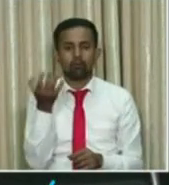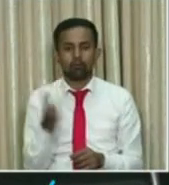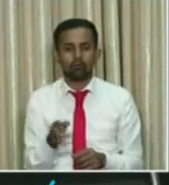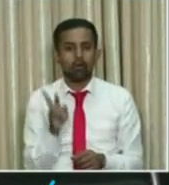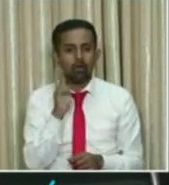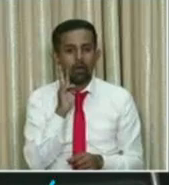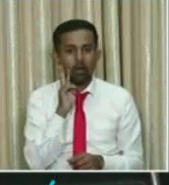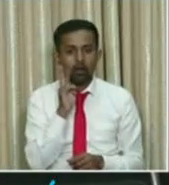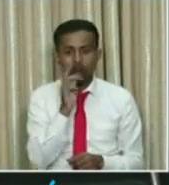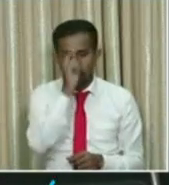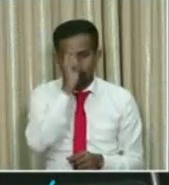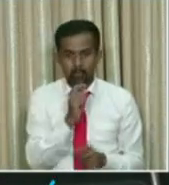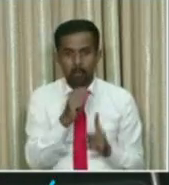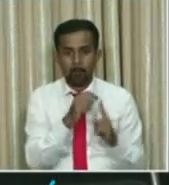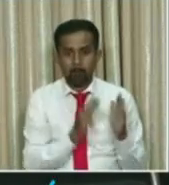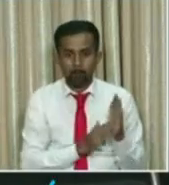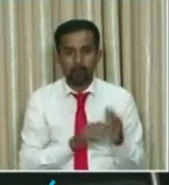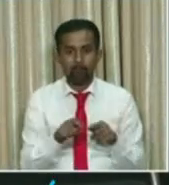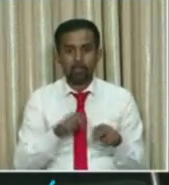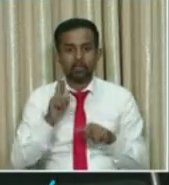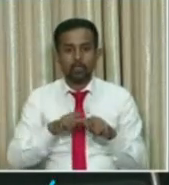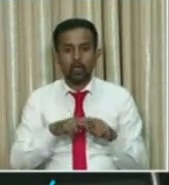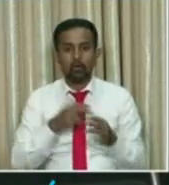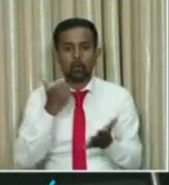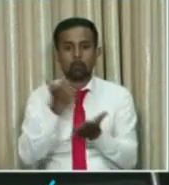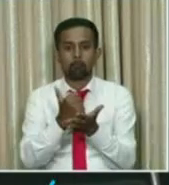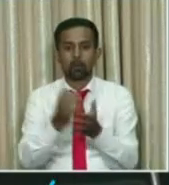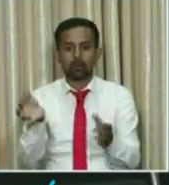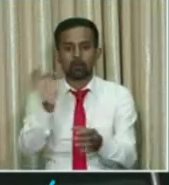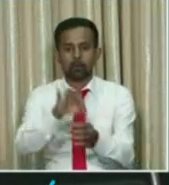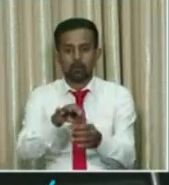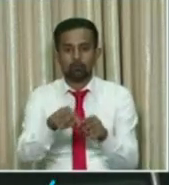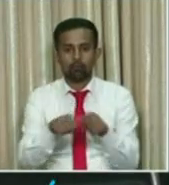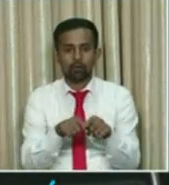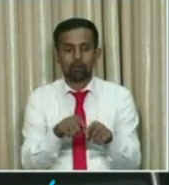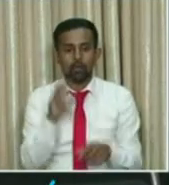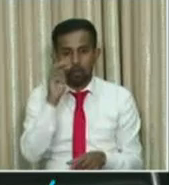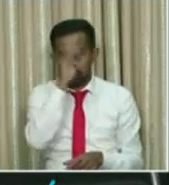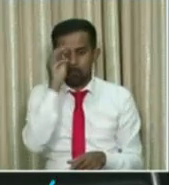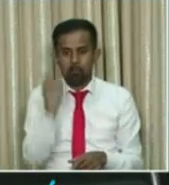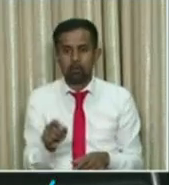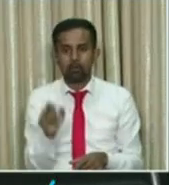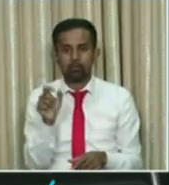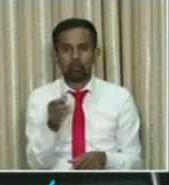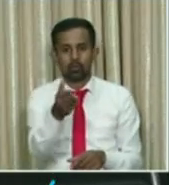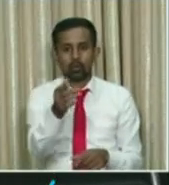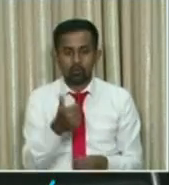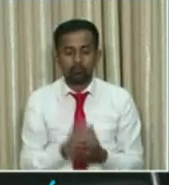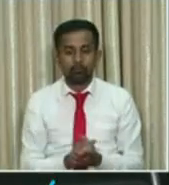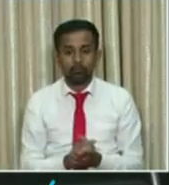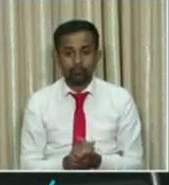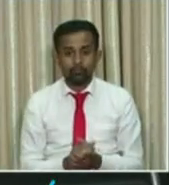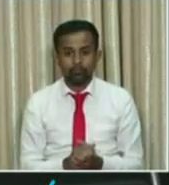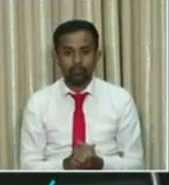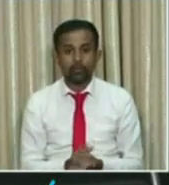රනිල් වික්‍රමසිංහ මහත්තයා අගමැති හැදිරේ තමයි යාගේ යාළුවා මහ බැංකුව බැඳුම් කරලා දැල්ති. එතකොට දැන් මේ දාලා තියෙන්නේ මෛත්‍රීපාල සිරිසේන මහත්තයා. ඔයාලගේ නායකයා එදා අද නෙවෙයි.